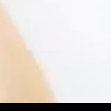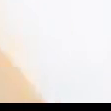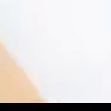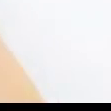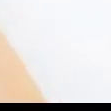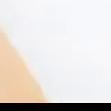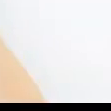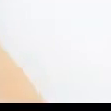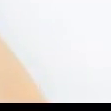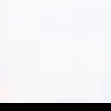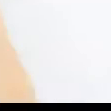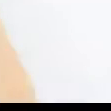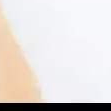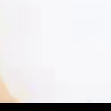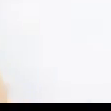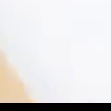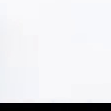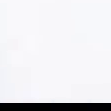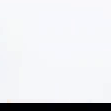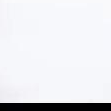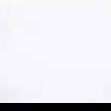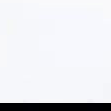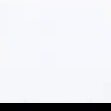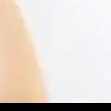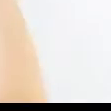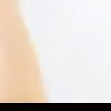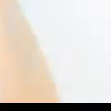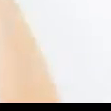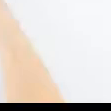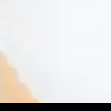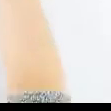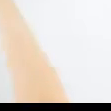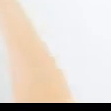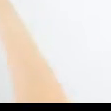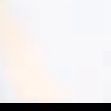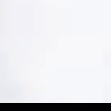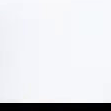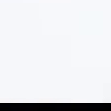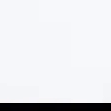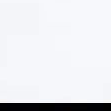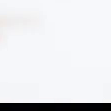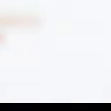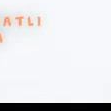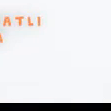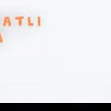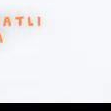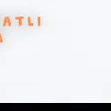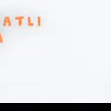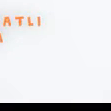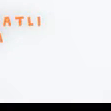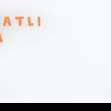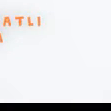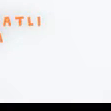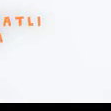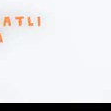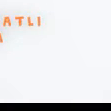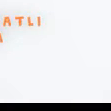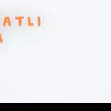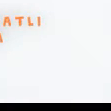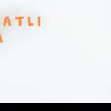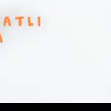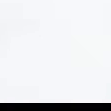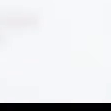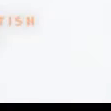va voqealarni eslab qolish qobiliyati uchun javobgardir. Miya qabul qilgan ma'lumotlarni qisqa va uzoq muddatli xotiraga